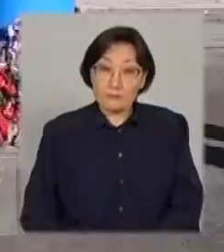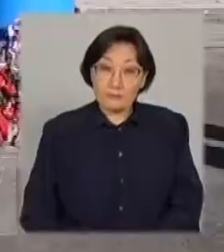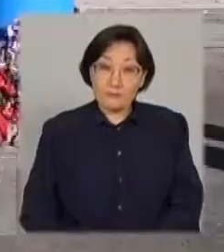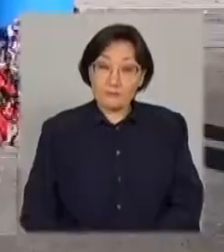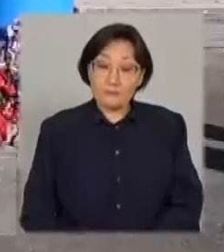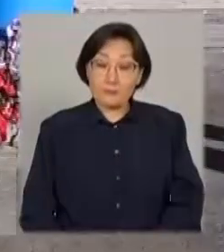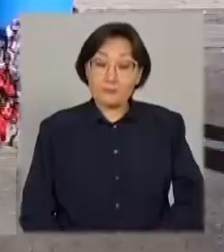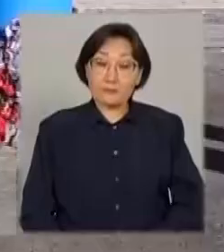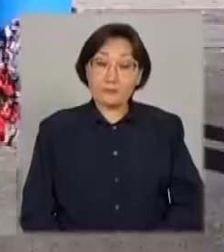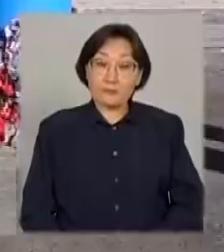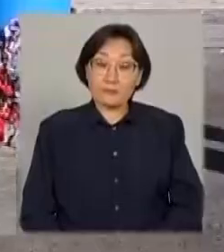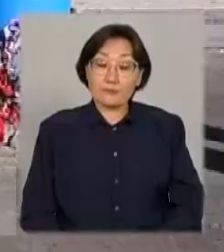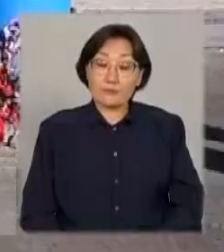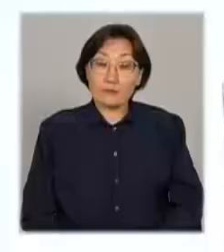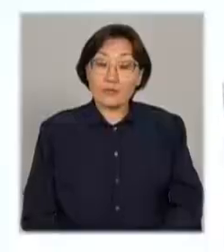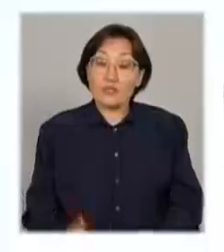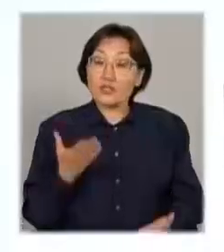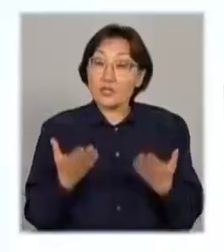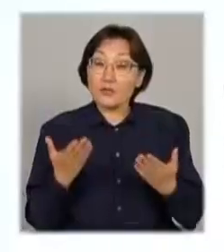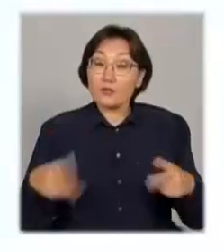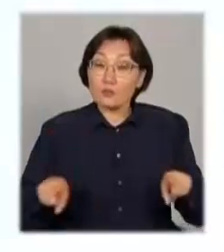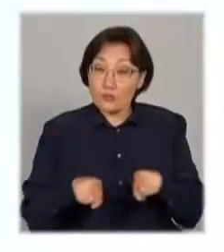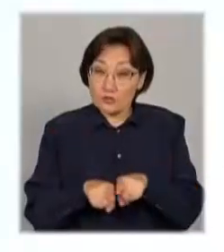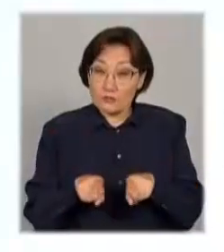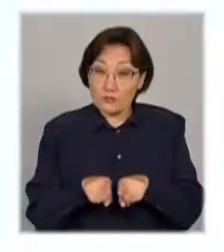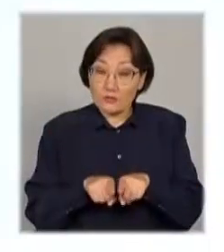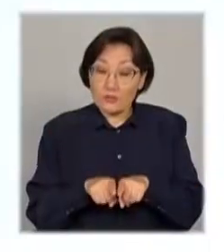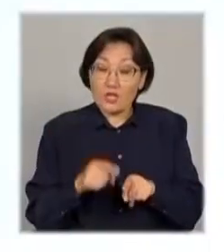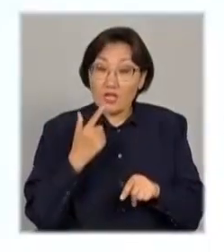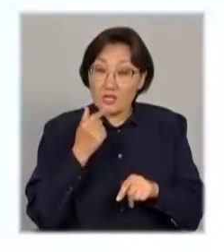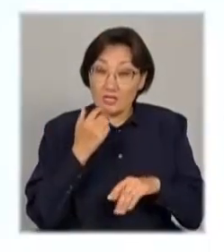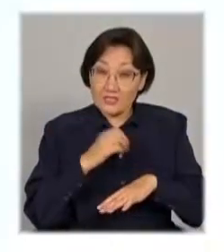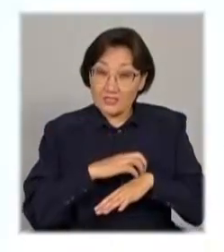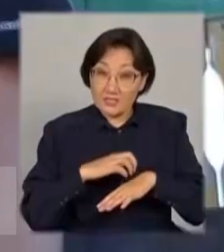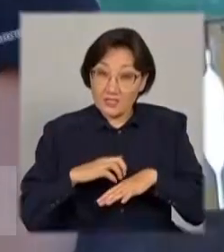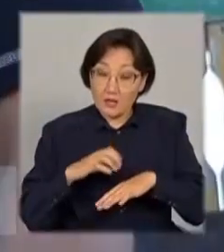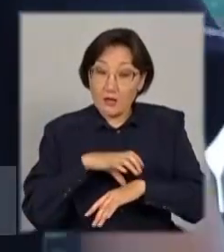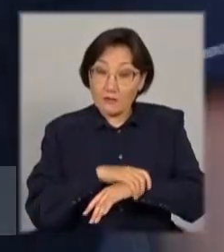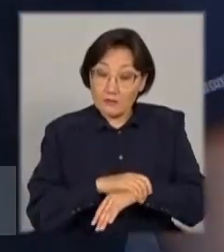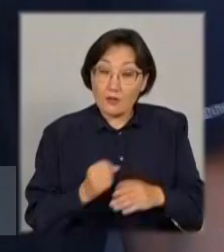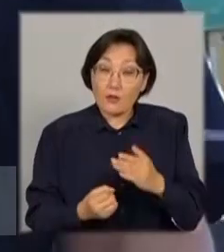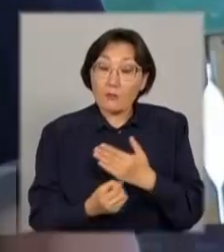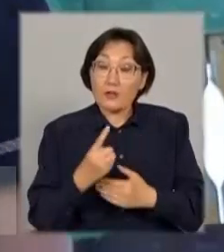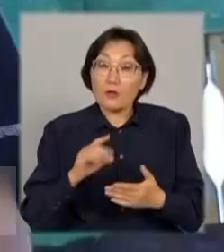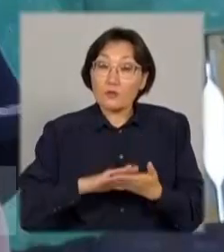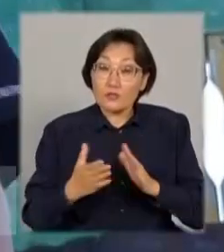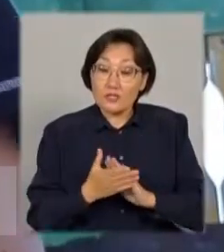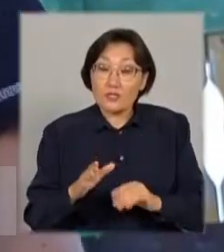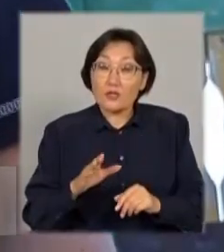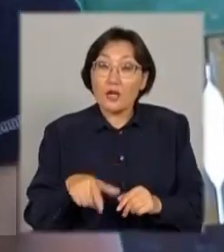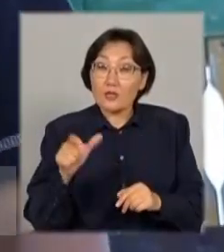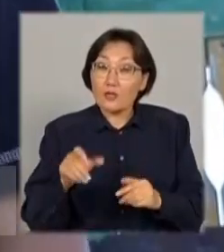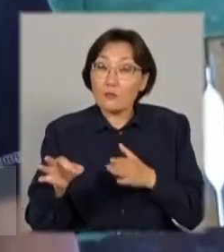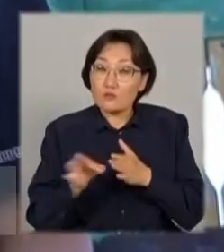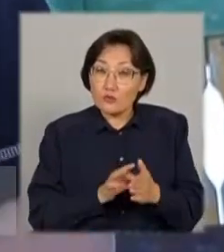естігенде барлық құжаттарын түгендеп жаңа үй тауып қойған. Тіпті алдын ала төлемде жасап үлгерген. Жазда сүрлеуі тиіс болған баспана